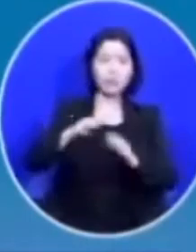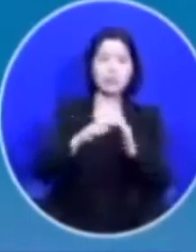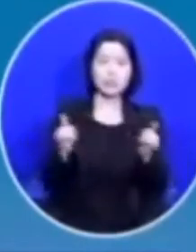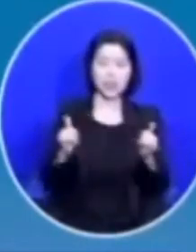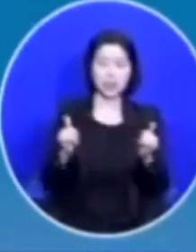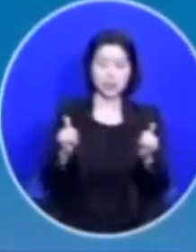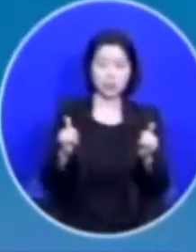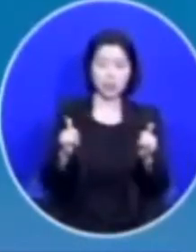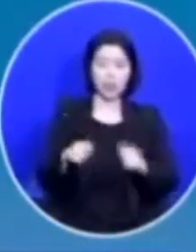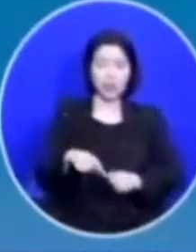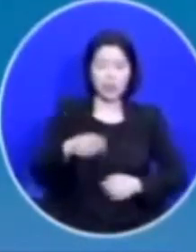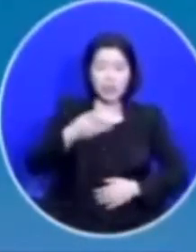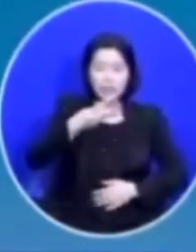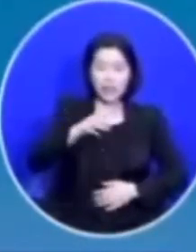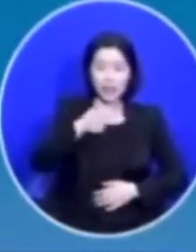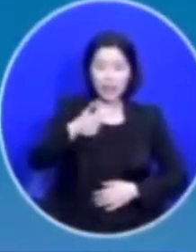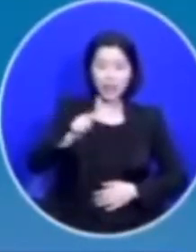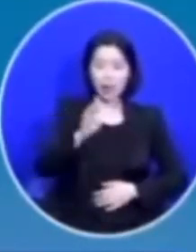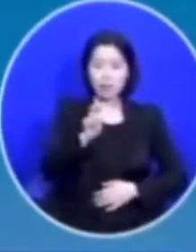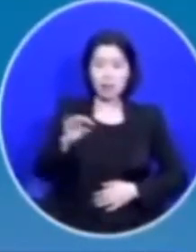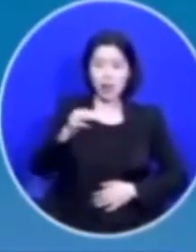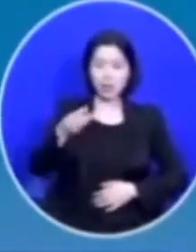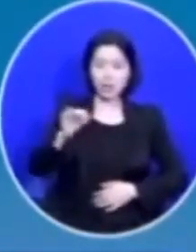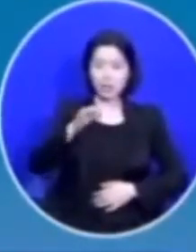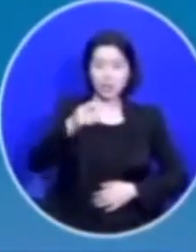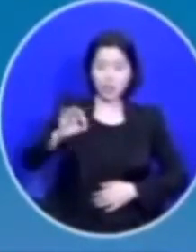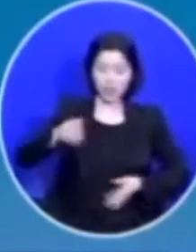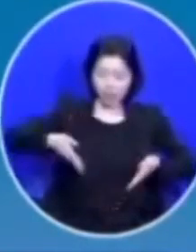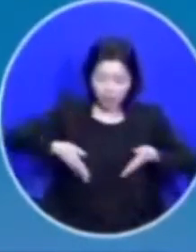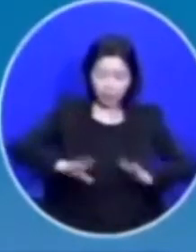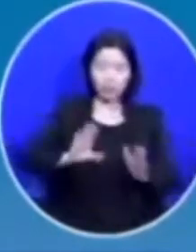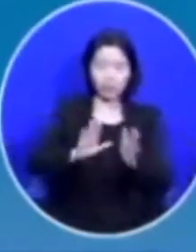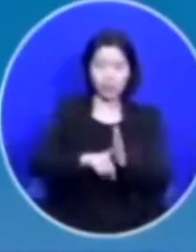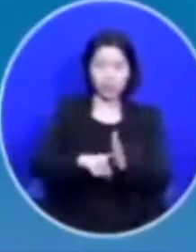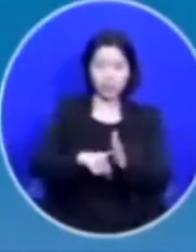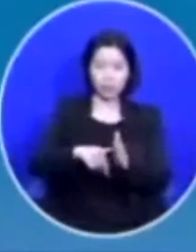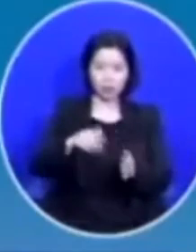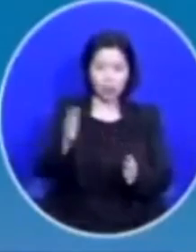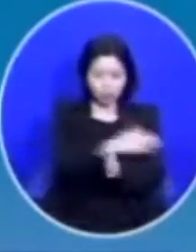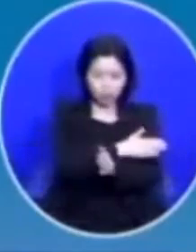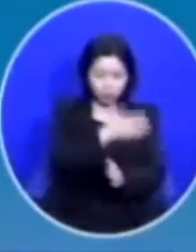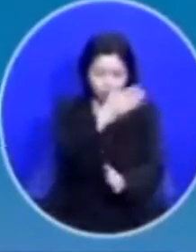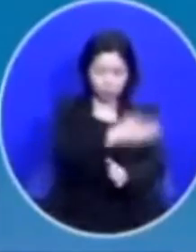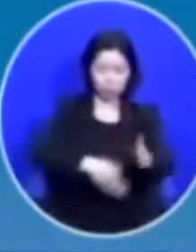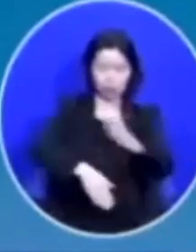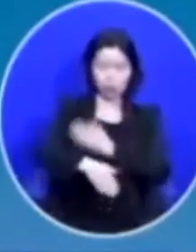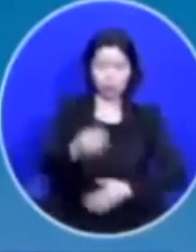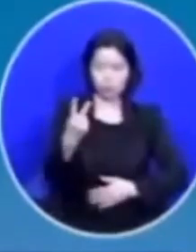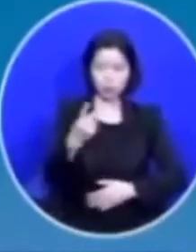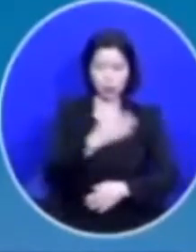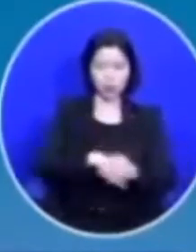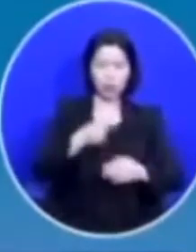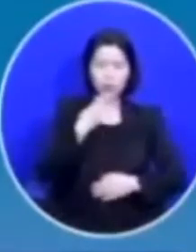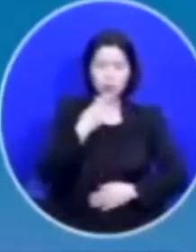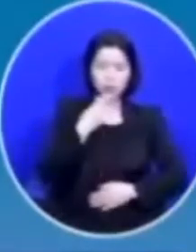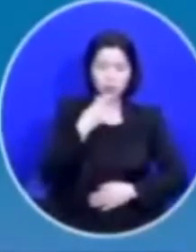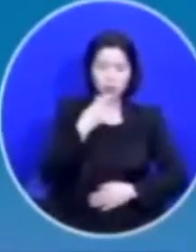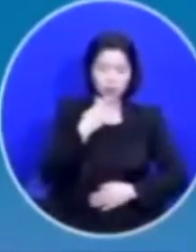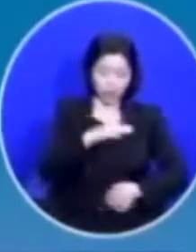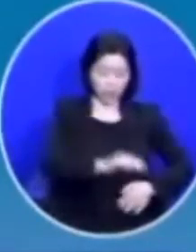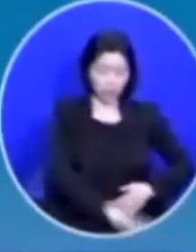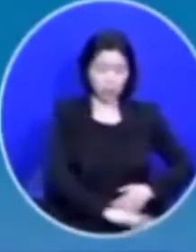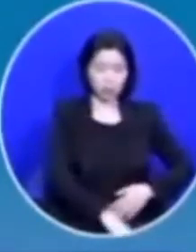이래나 마리아가 세상에 태어났을 때 그는 날 때부터 두 팔이 없었어요 다리 하나는 그저